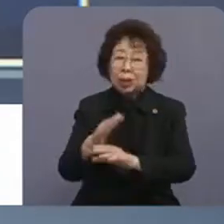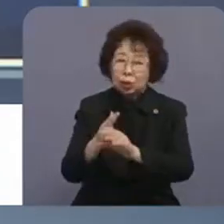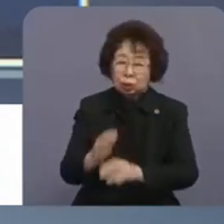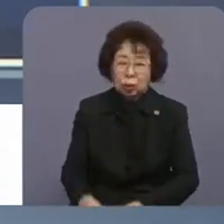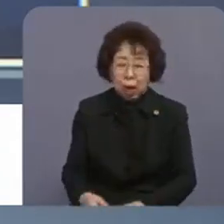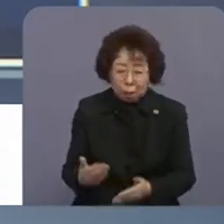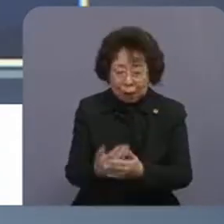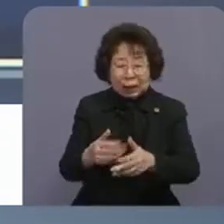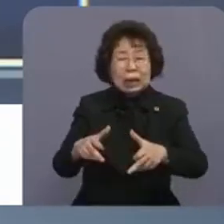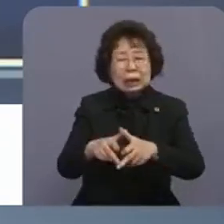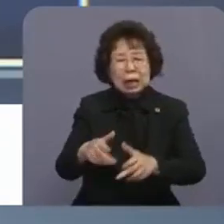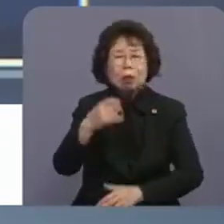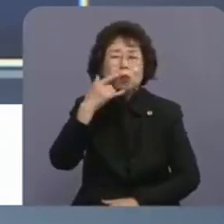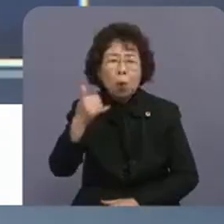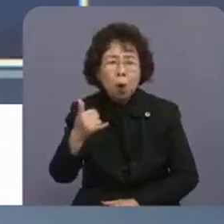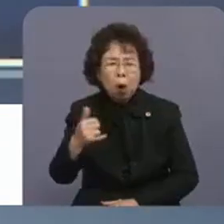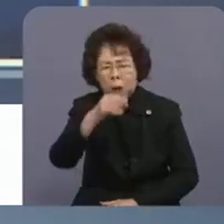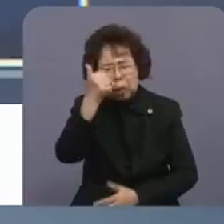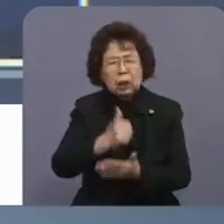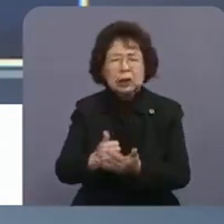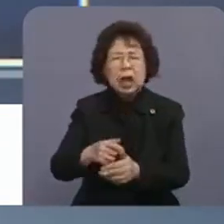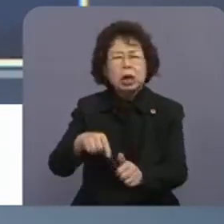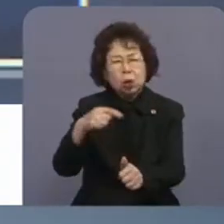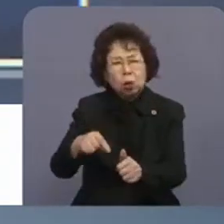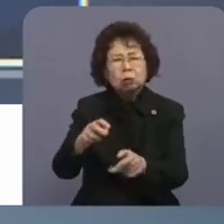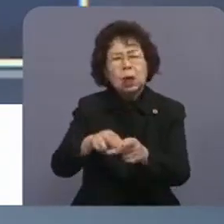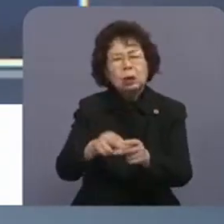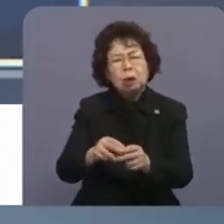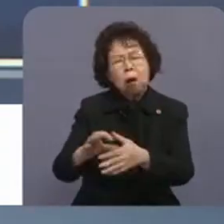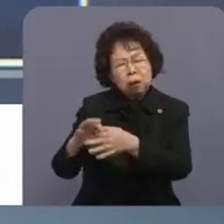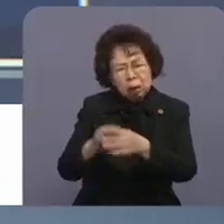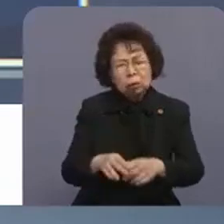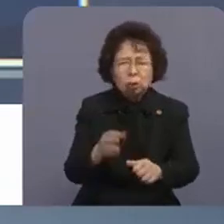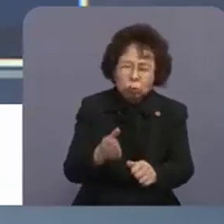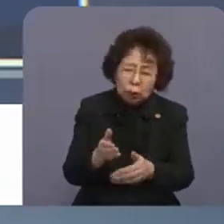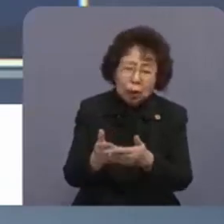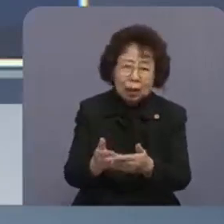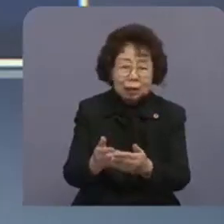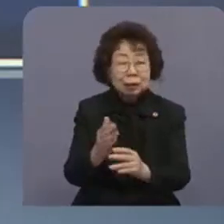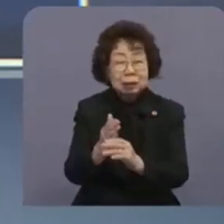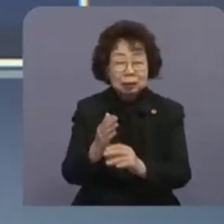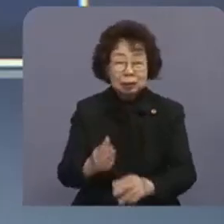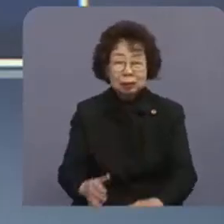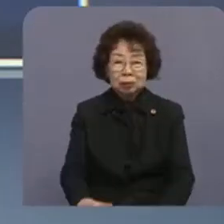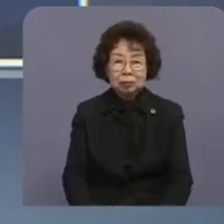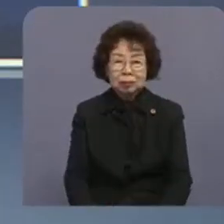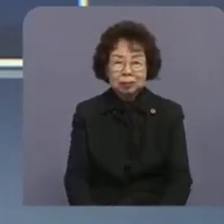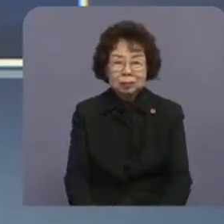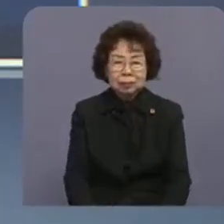발달장 있 한부모 등은 평생 교육센터 유지를 호소하고 있습니다 보도의 김옥성